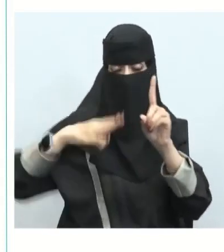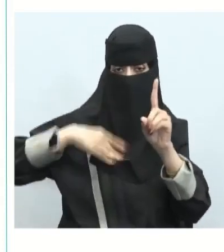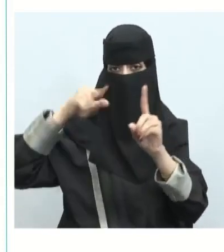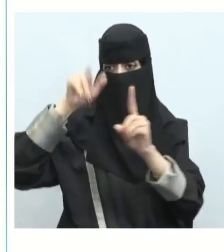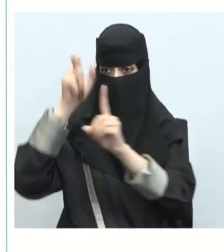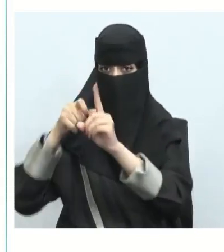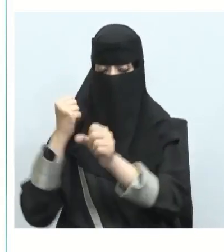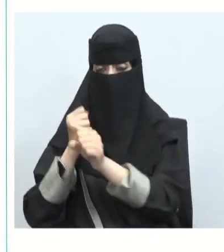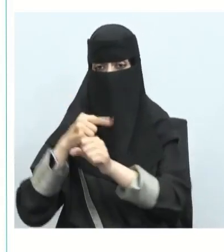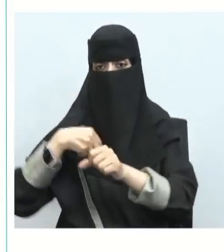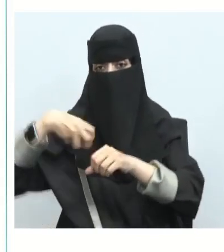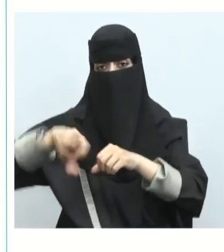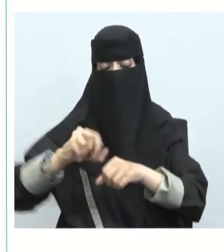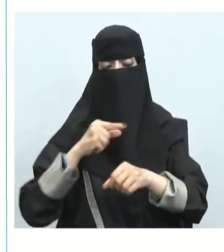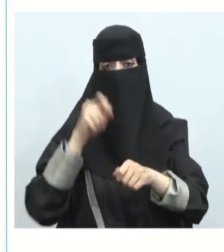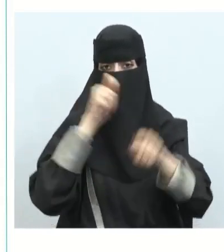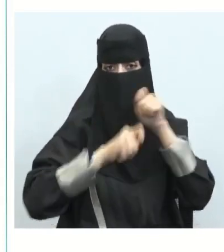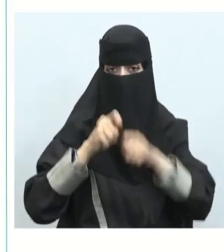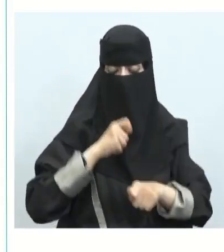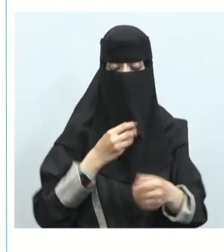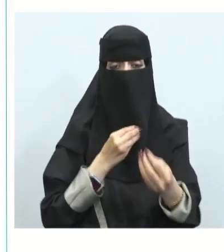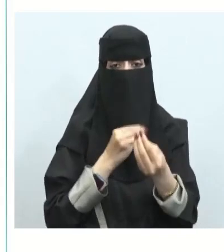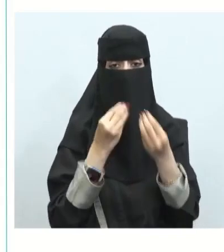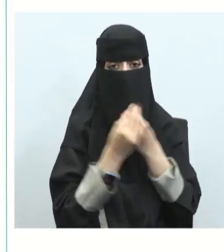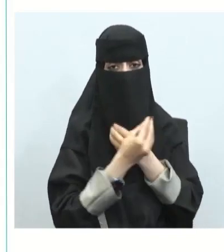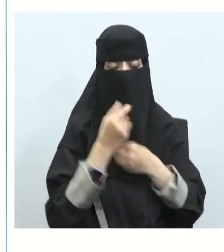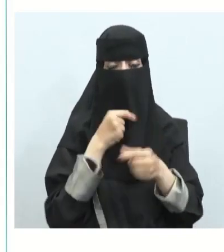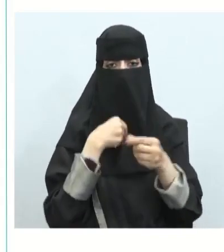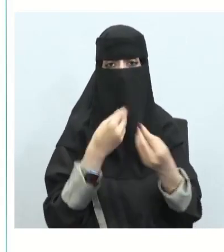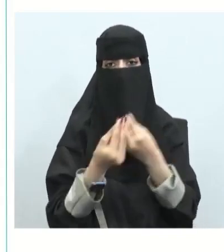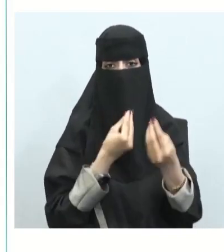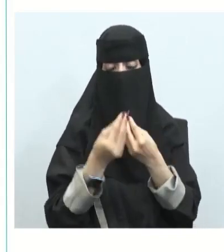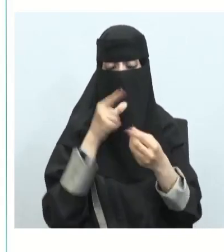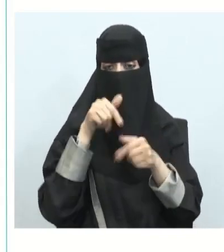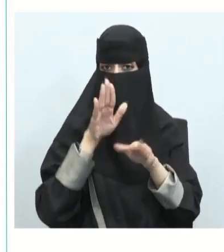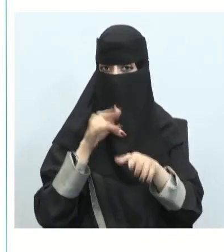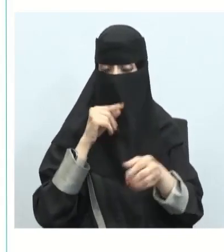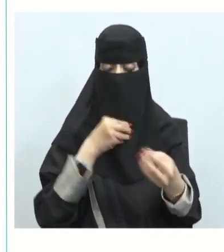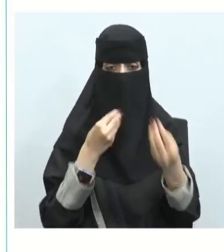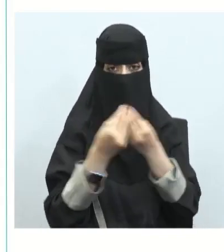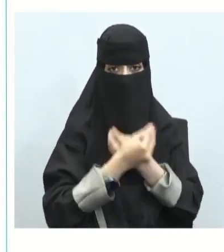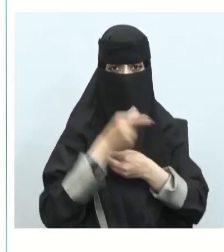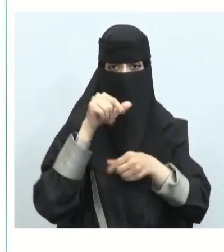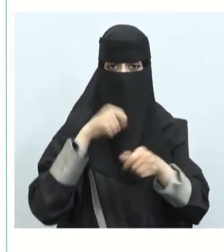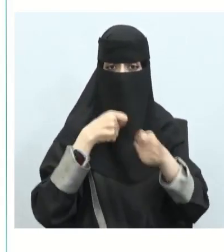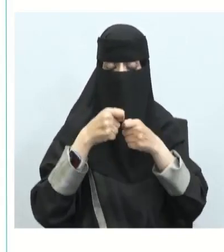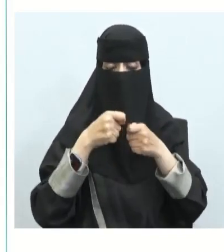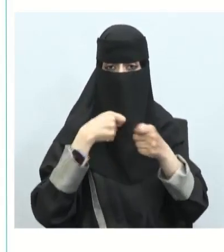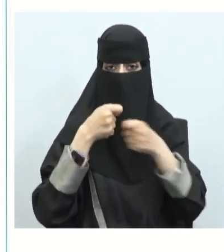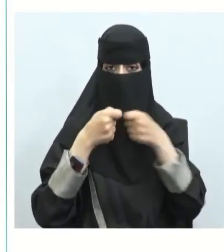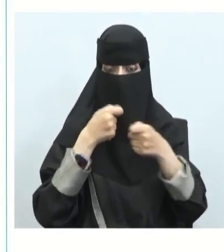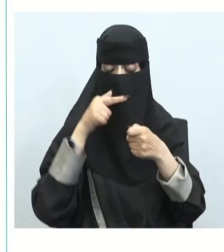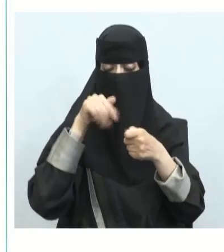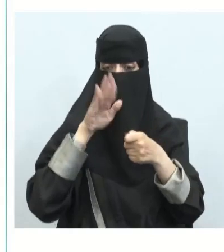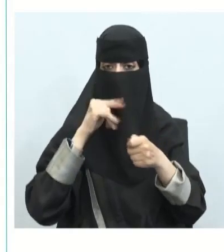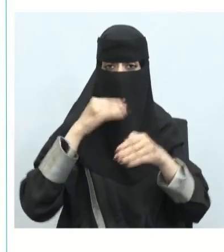جزء من عمليه التغيير الفعال او عمليات التغيير الفعاله التغيير الفعال اذا مبني على حسن التواصل الدائم